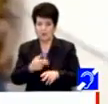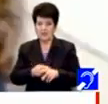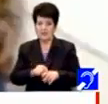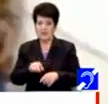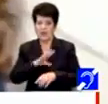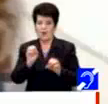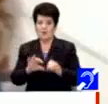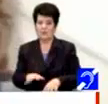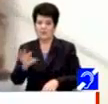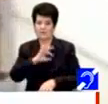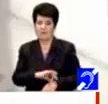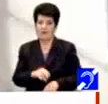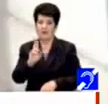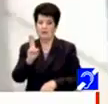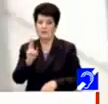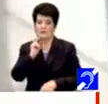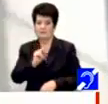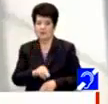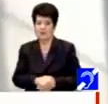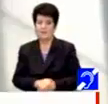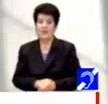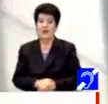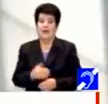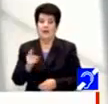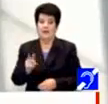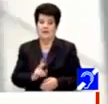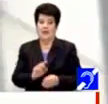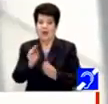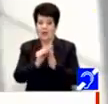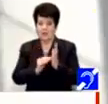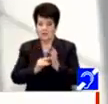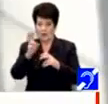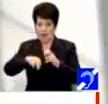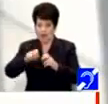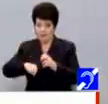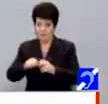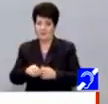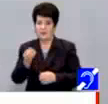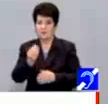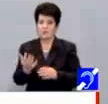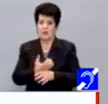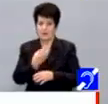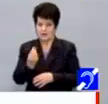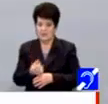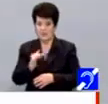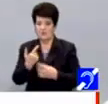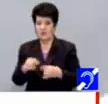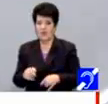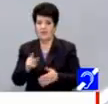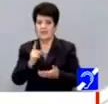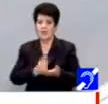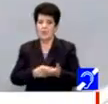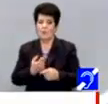adopta o hotărâre favorabilă acuzatului. Intrați pe fir, anchetatorii au făcut percheziții și au găsit suma de bani, dar și alte probe importante